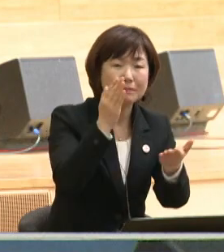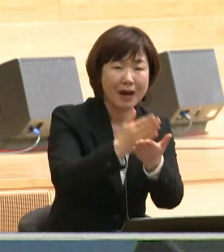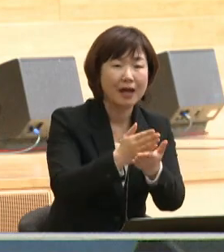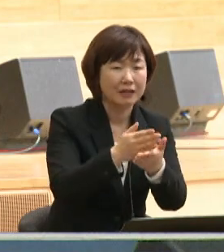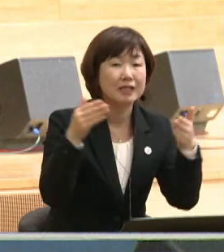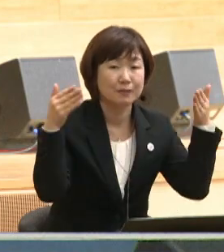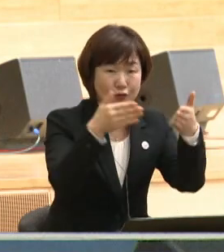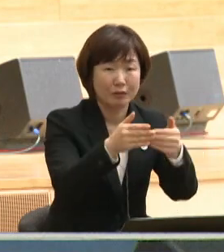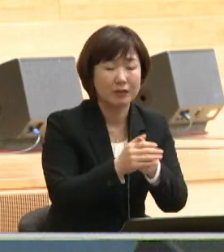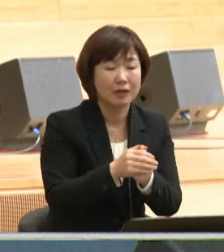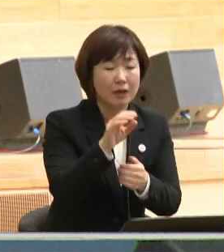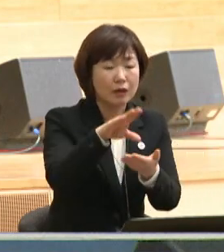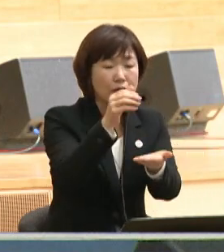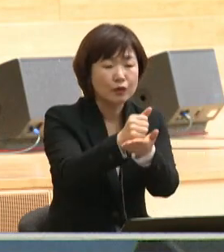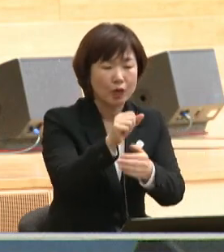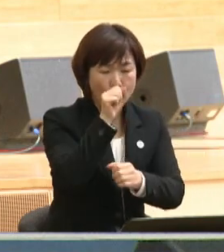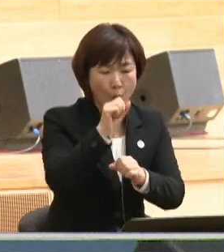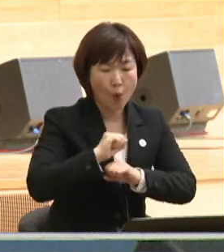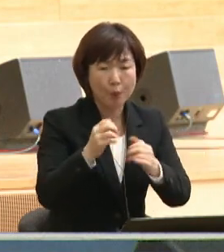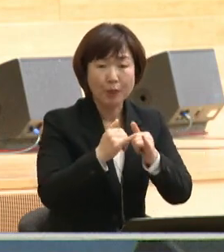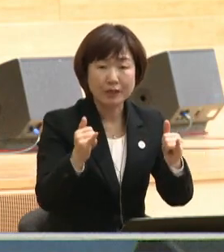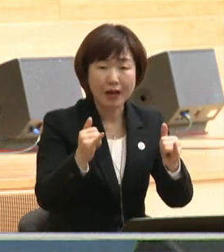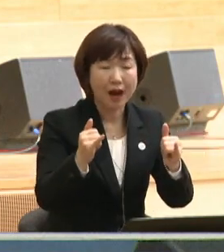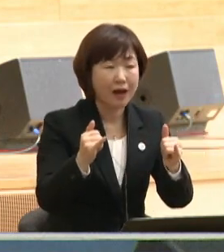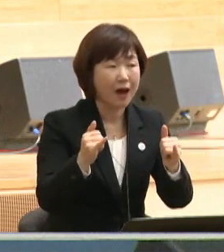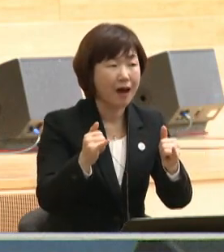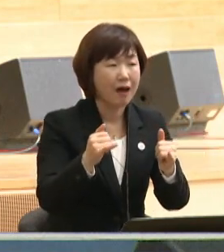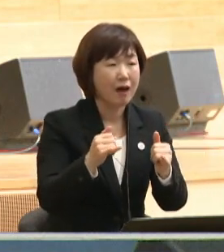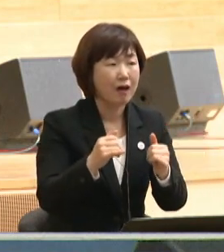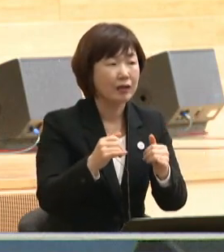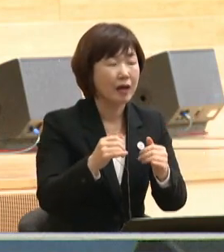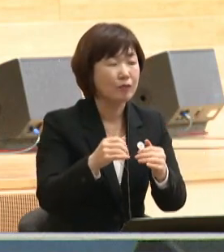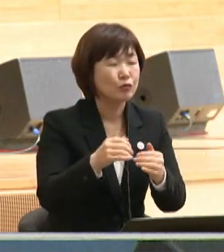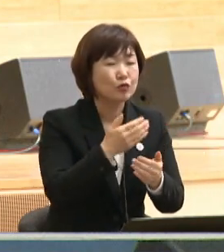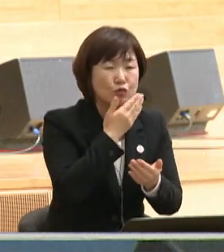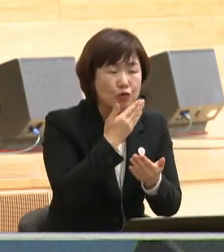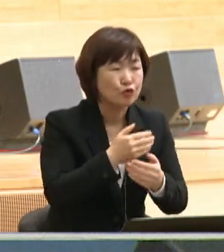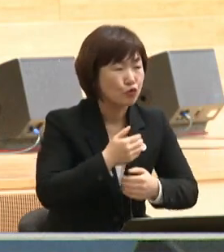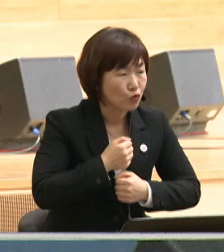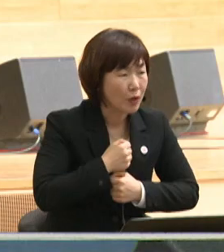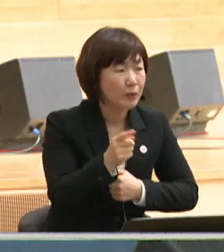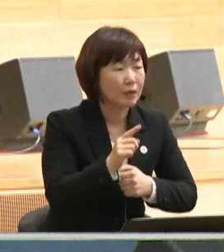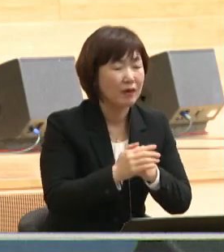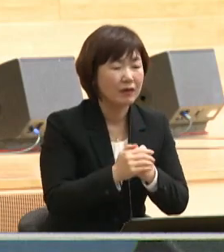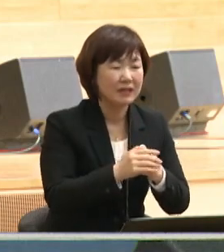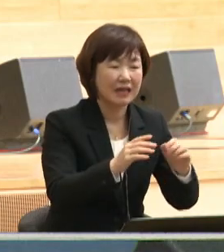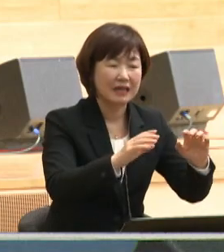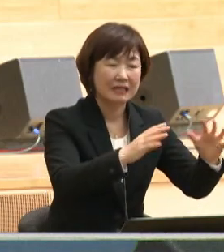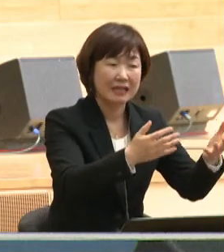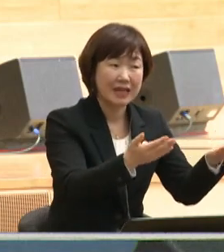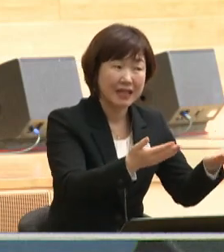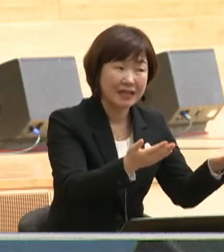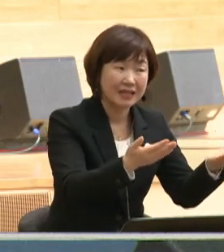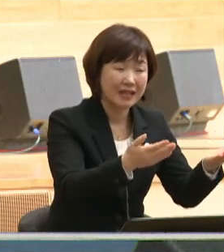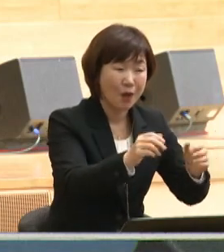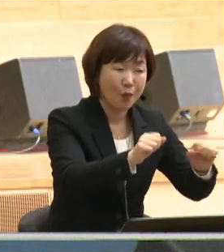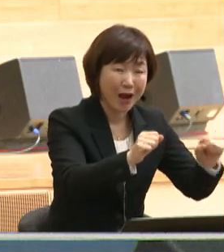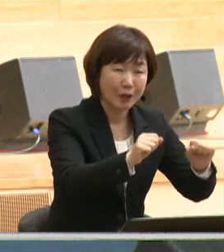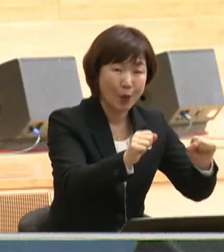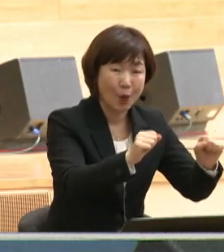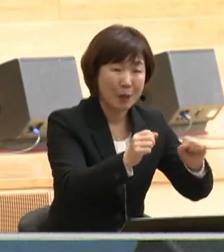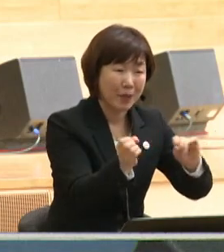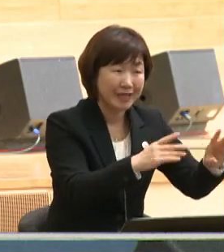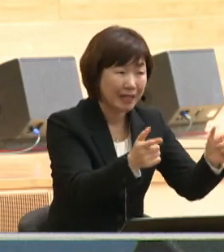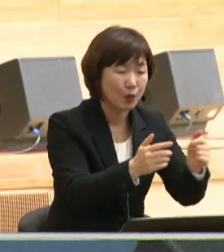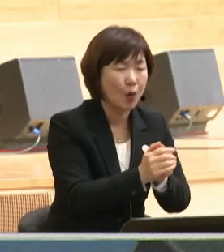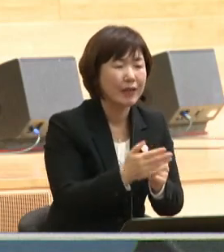수의 좋은 병사이 교훈 병사에게 금지된 것은 세속적인 활동이 아니라 얽매이는 것 그것을